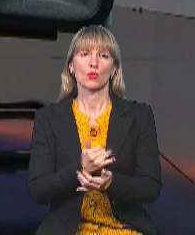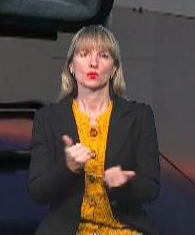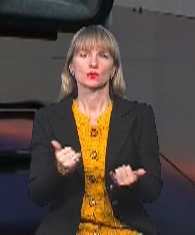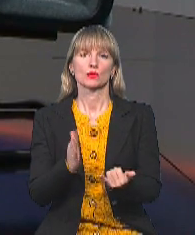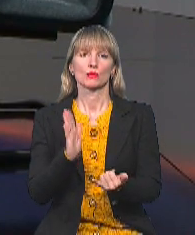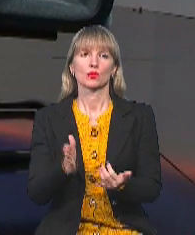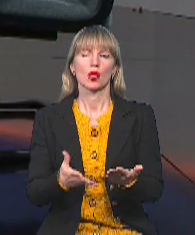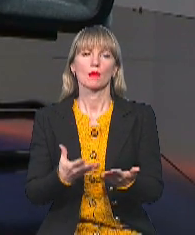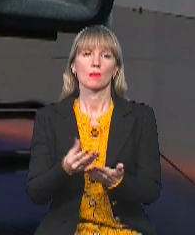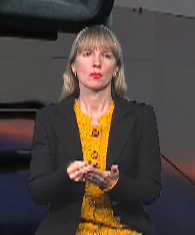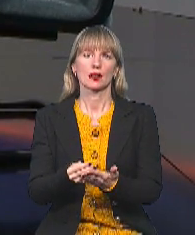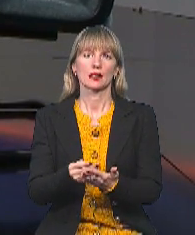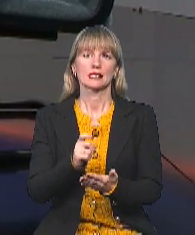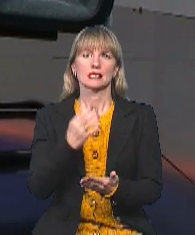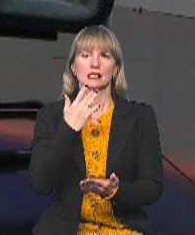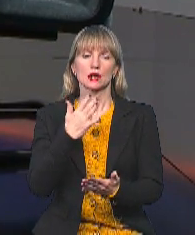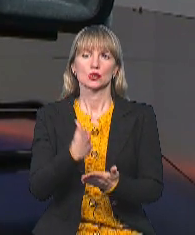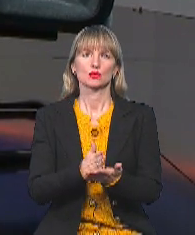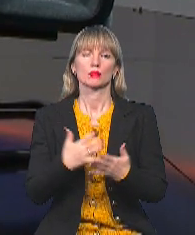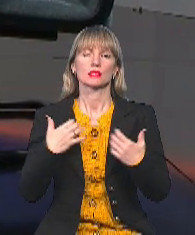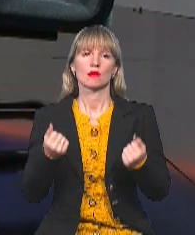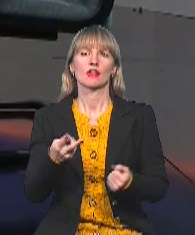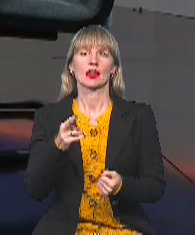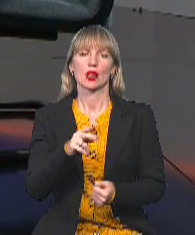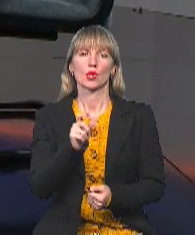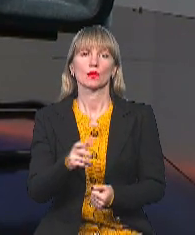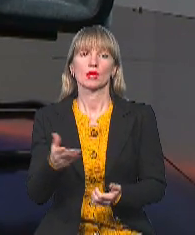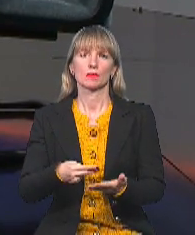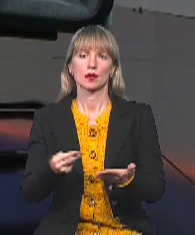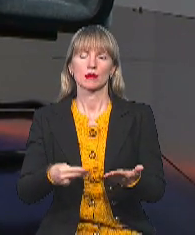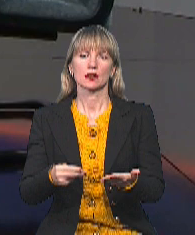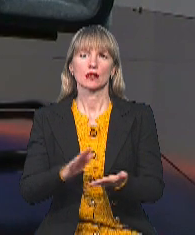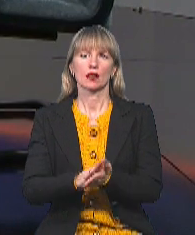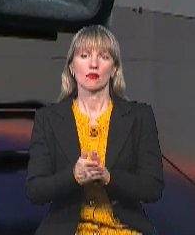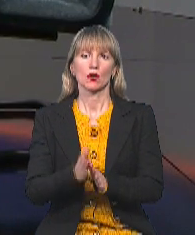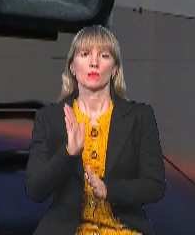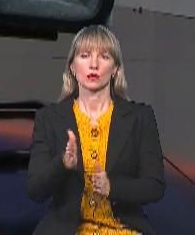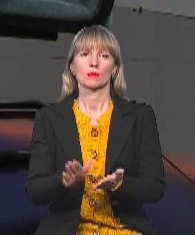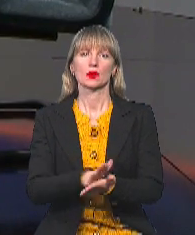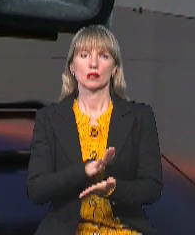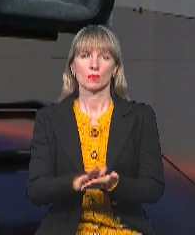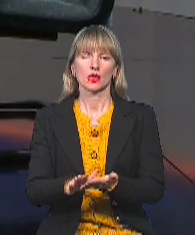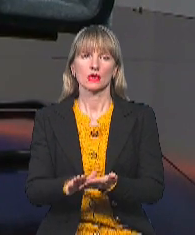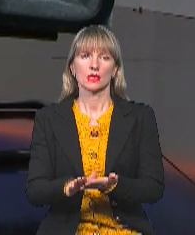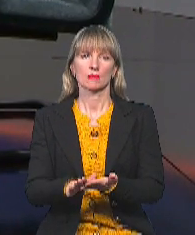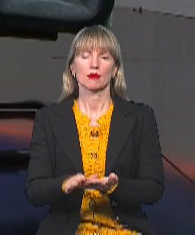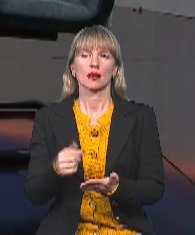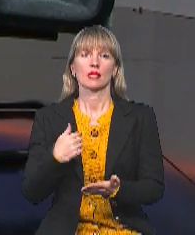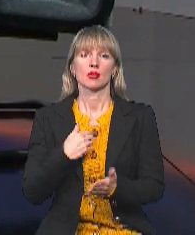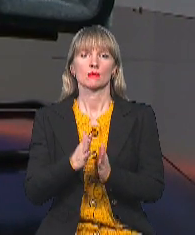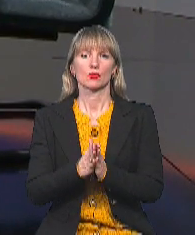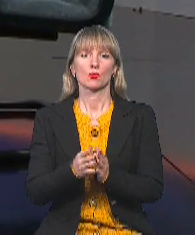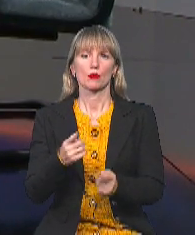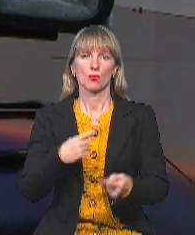будуть оплачуватися з Національної служби здоров'я і для людей, які підписали декларації, будуть безоплатними. Я перепрошую,